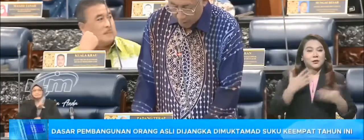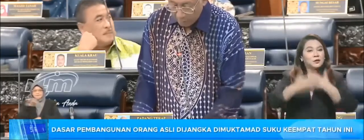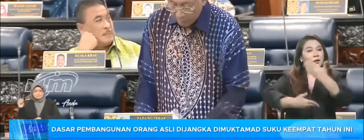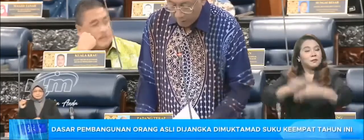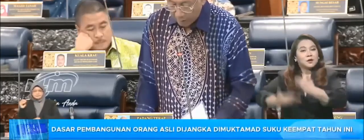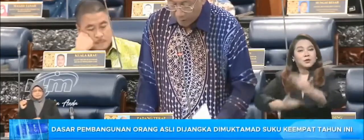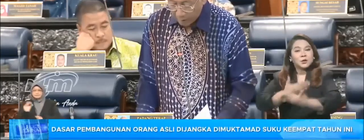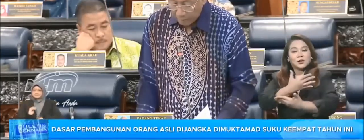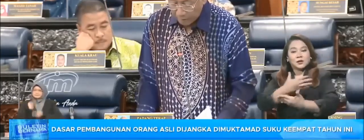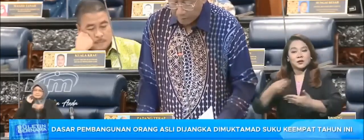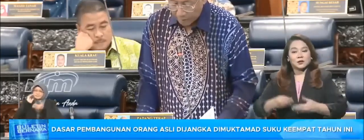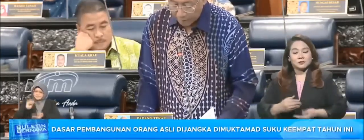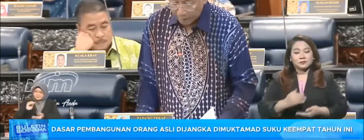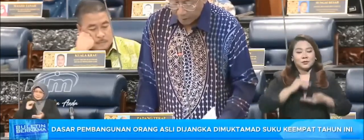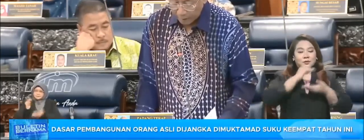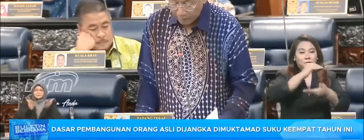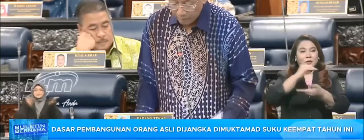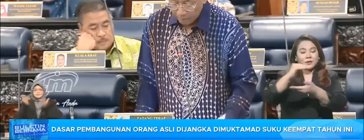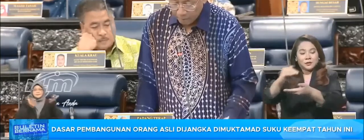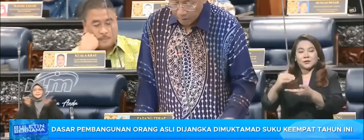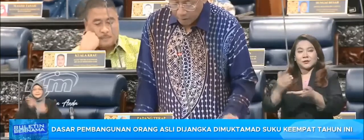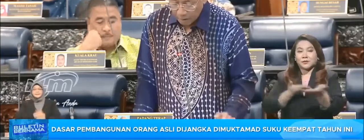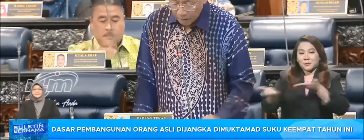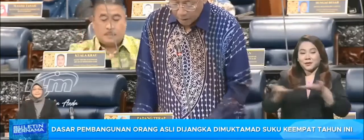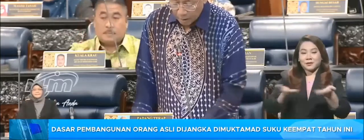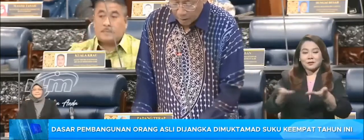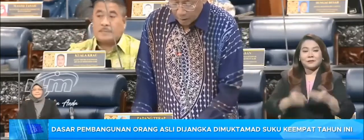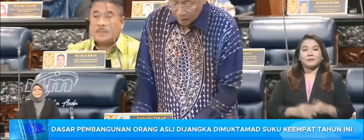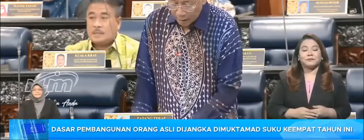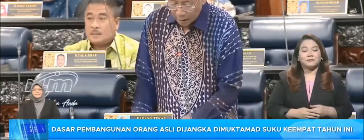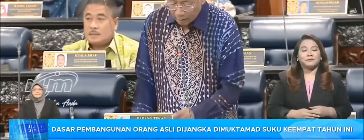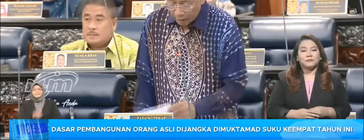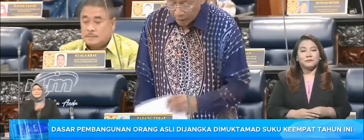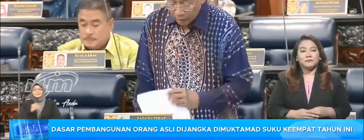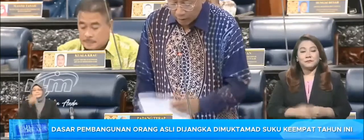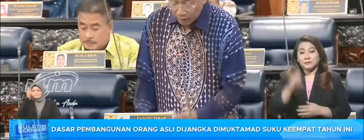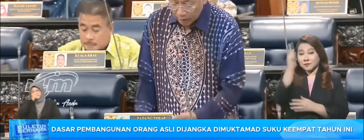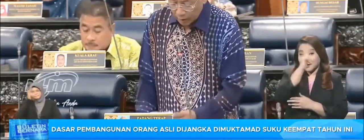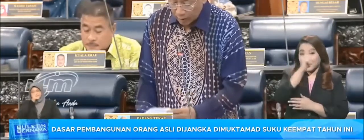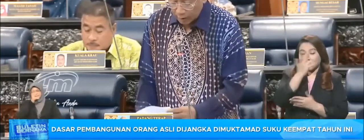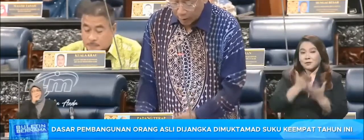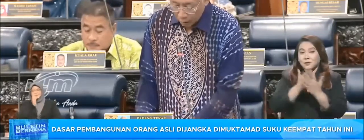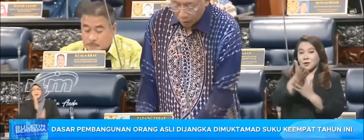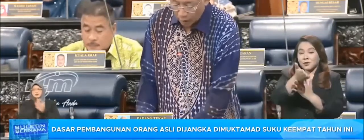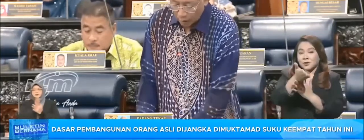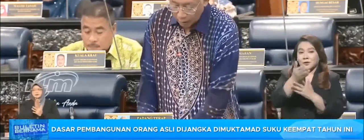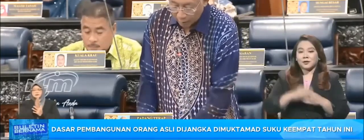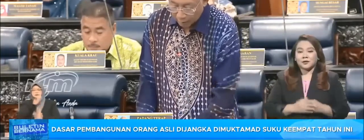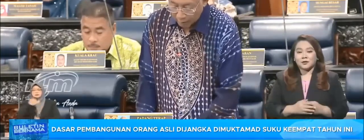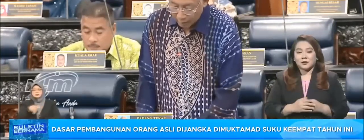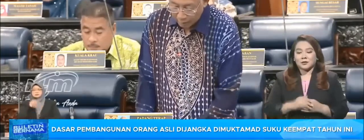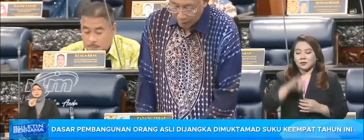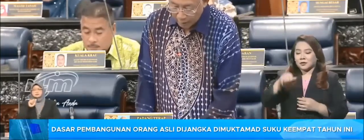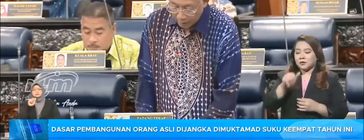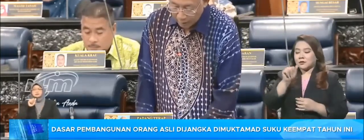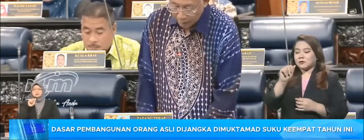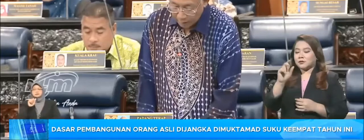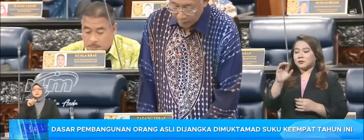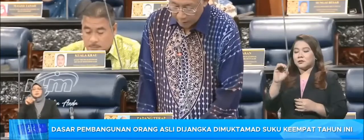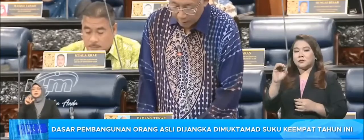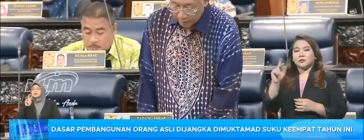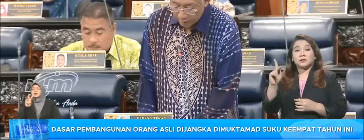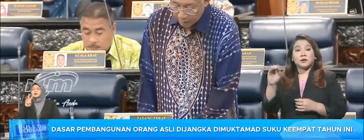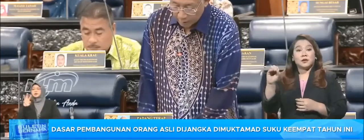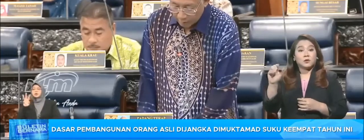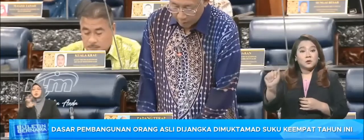dan penyampaian peringatan kerajaan melalui jagoan jabatan yang